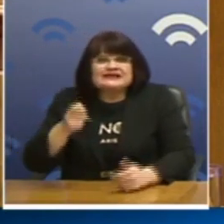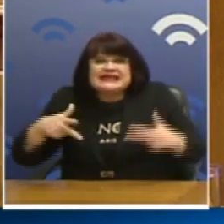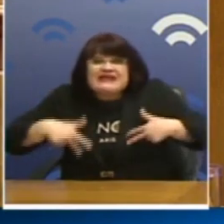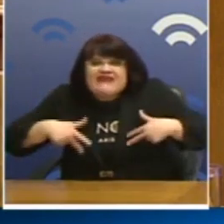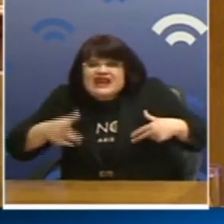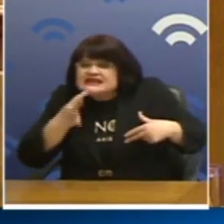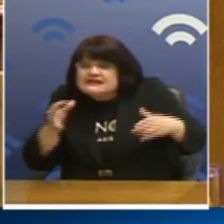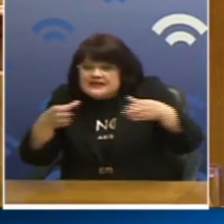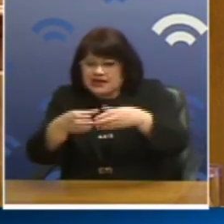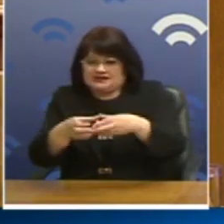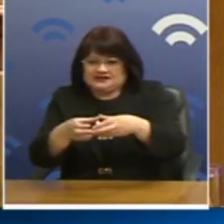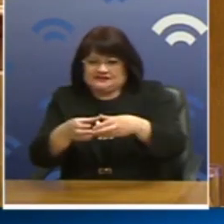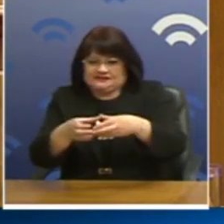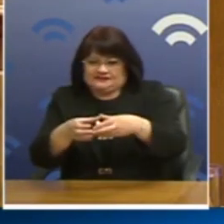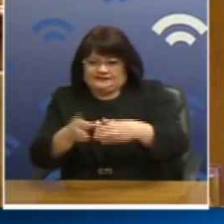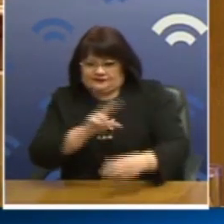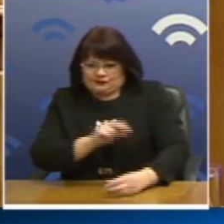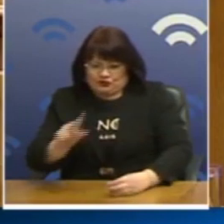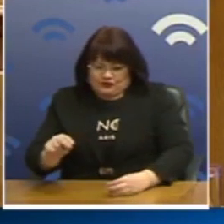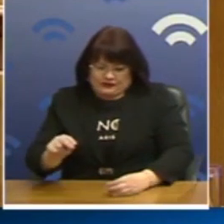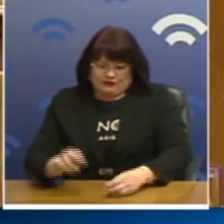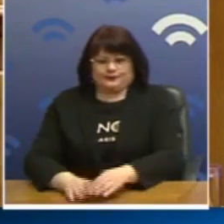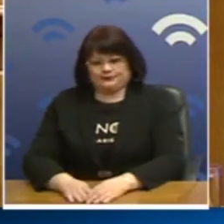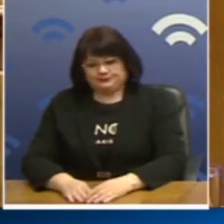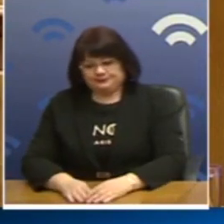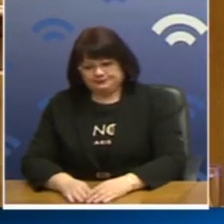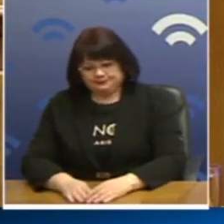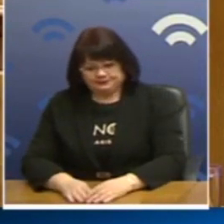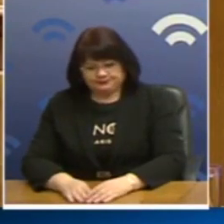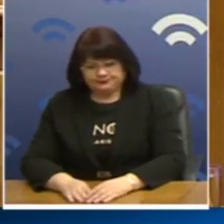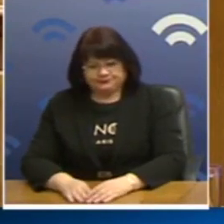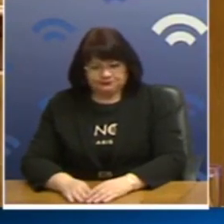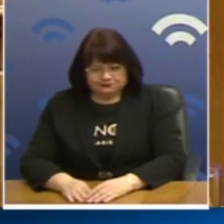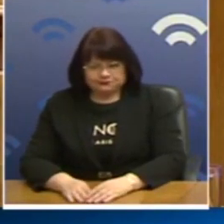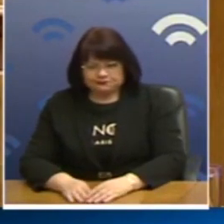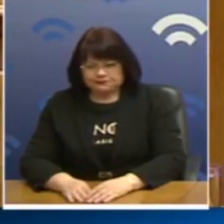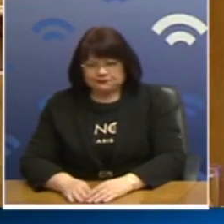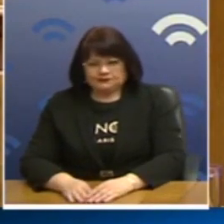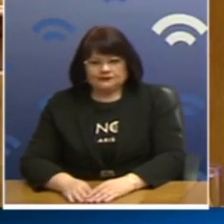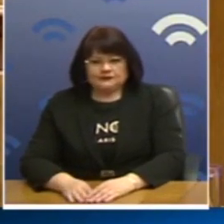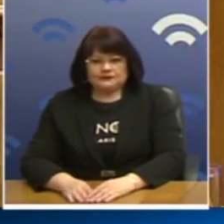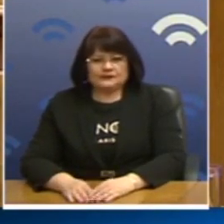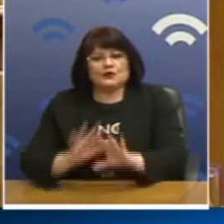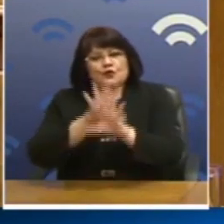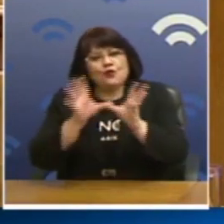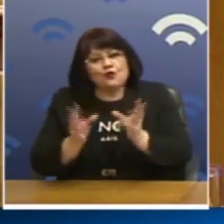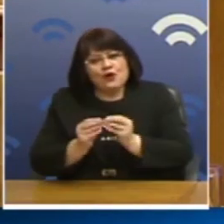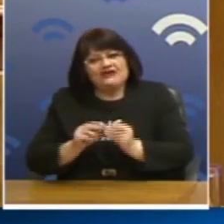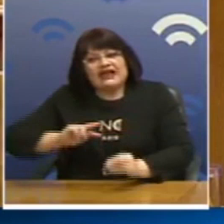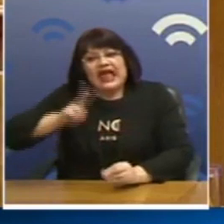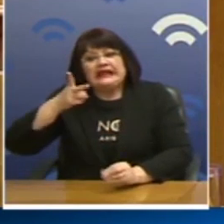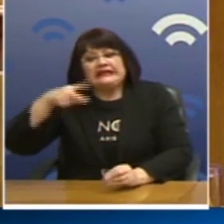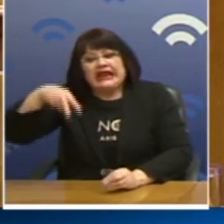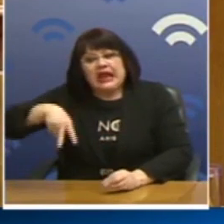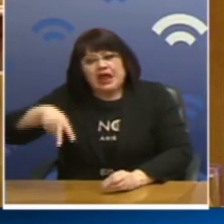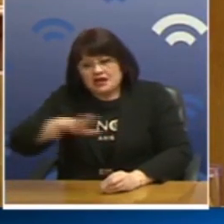αυτό, για άλλη μια φορά ακούστε το. Αφού ένα μεγάλο μέρος όλων αυτών των αντιλαϊκών νόμων, ειδικά